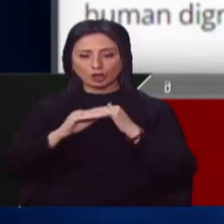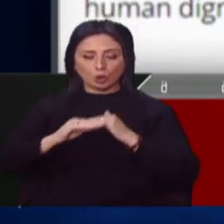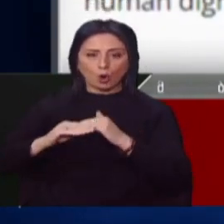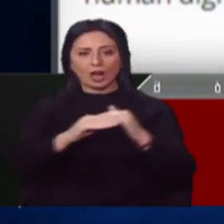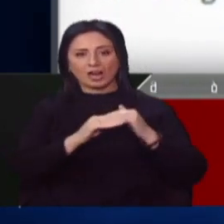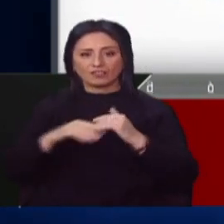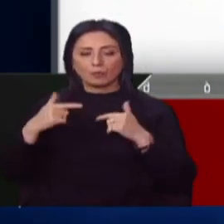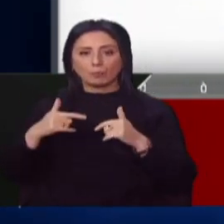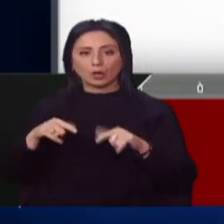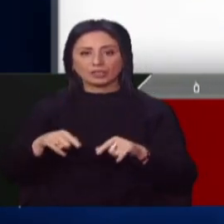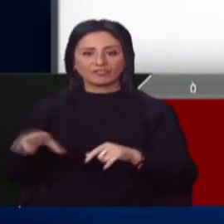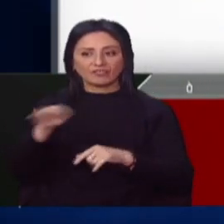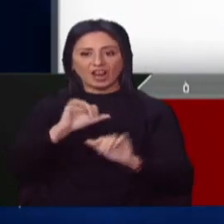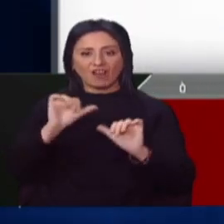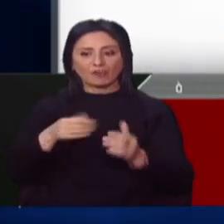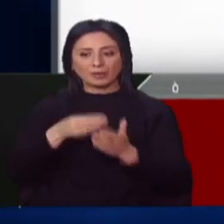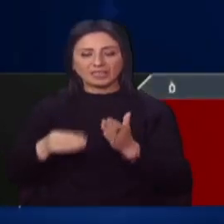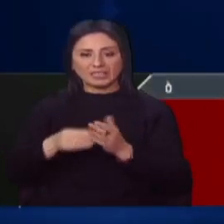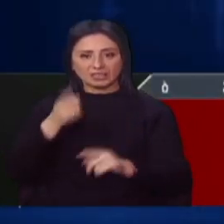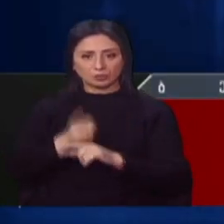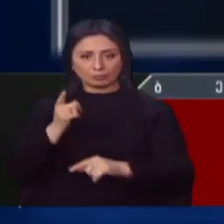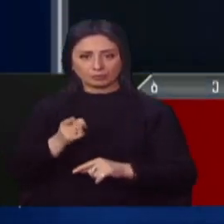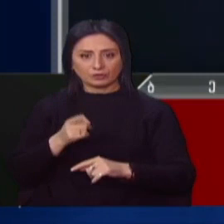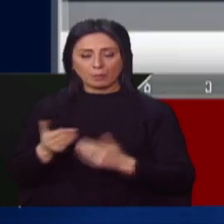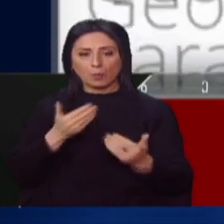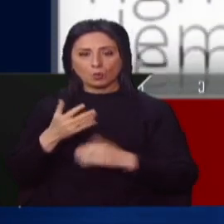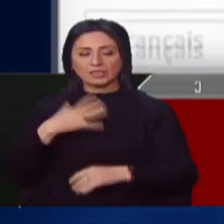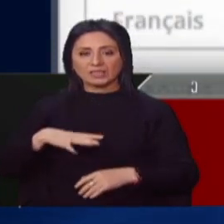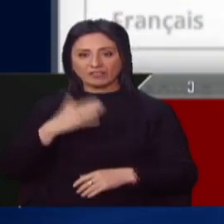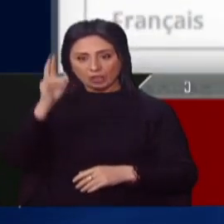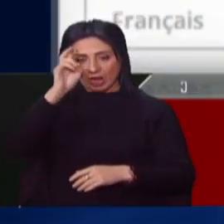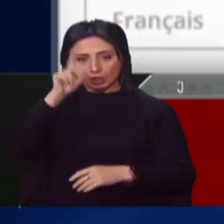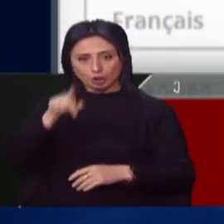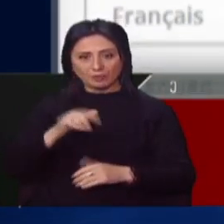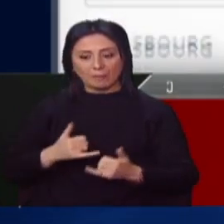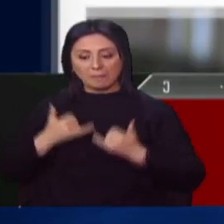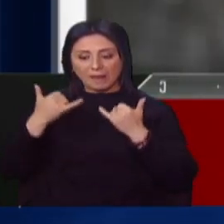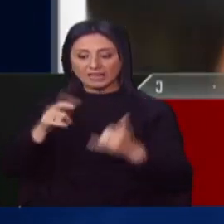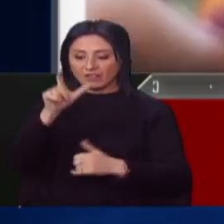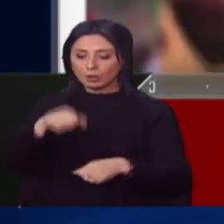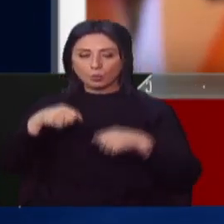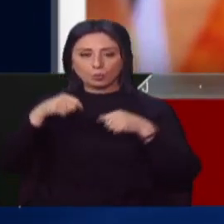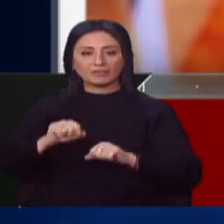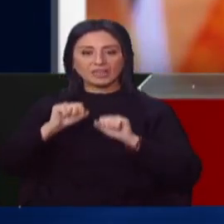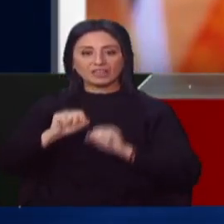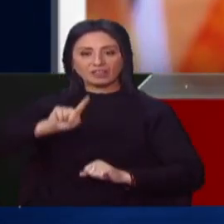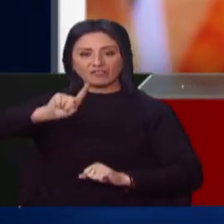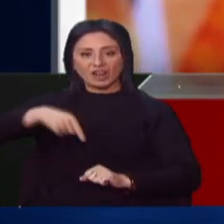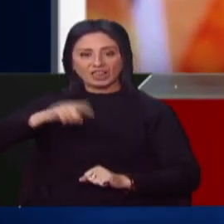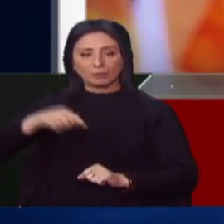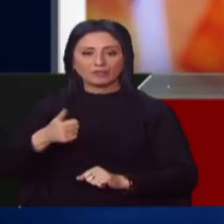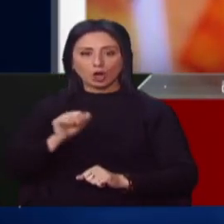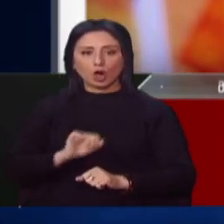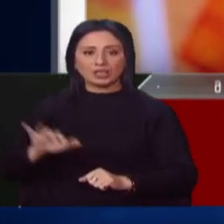ტოლერანტობის პოლიტიკა და პრაქტიკა ყველა ფორმის დისკრიმინაციის მიმართ, მოუწოდებ საქართველოს ხელისუფლებას პატივისცემენ ადამიანის უფლებათა დაცვის ვალდებულებებს,